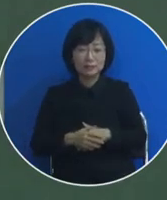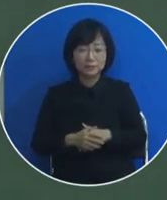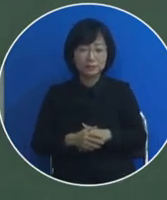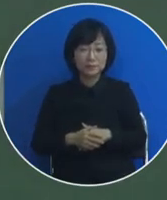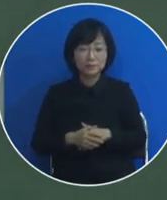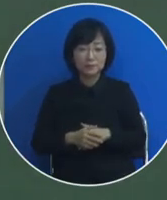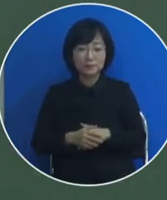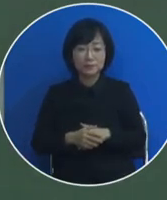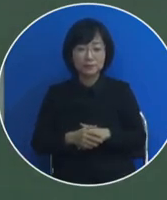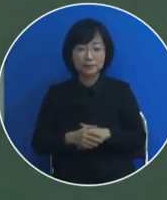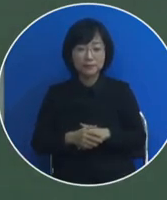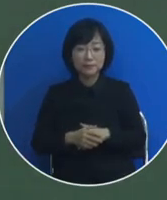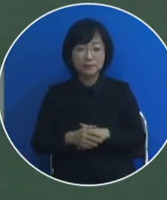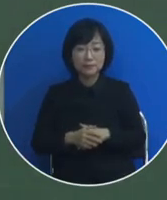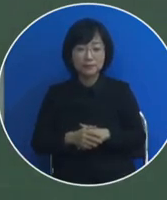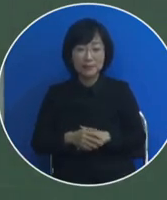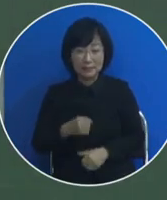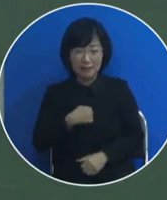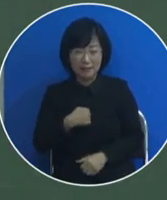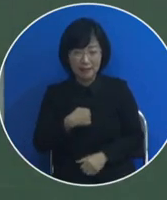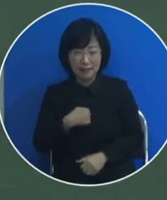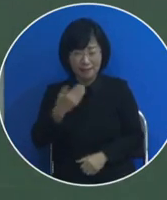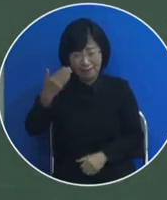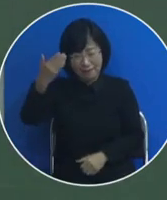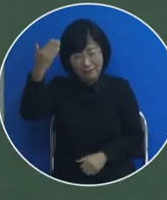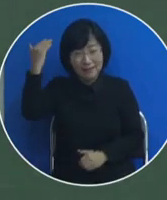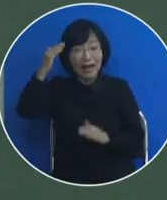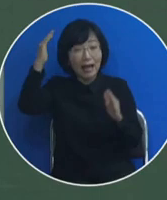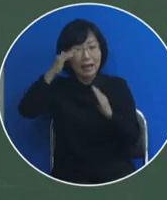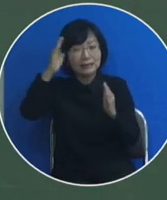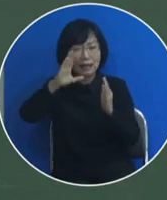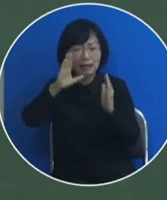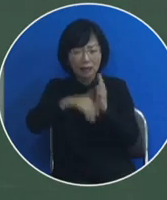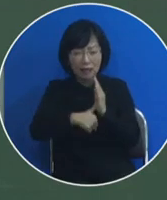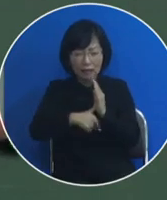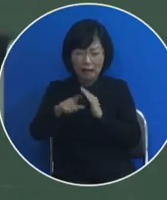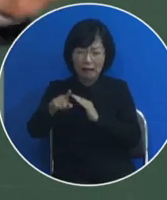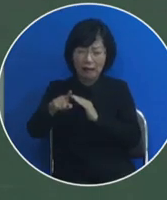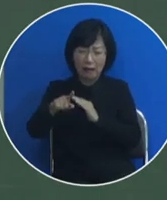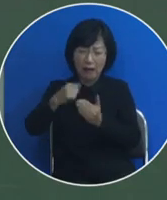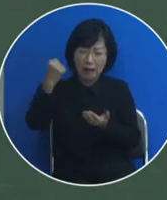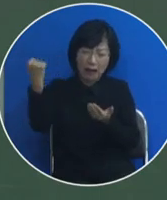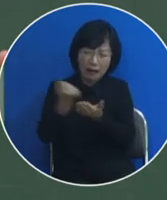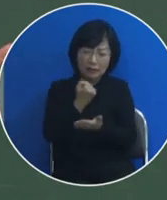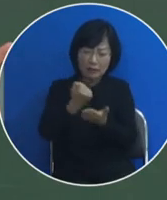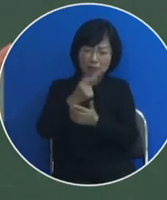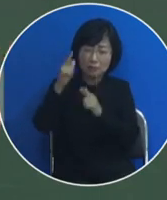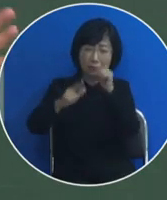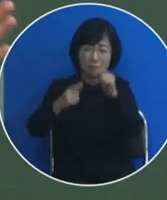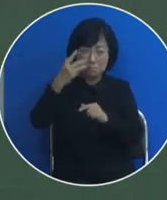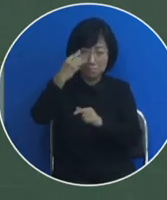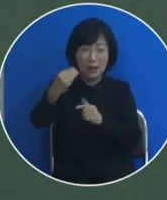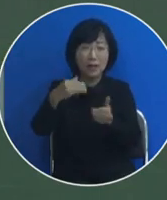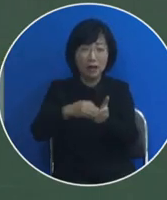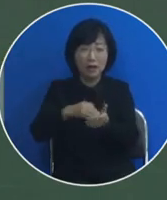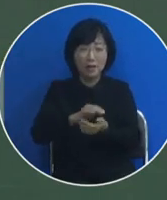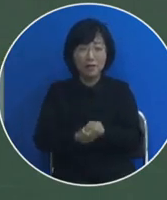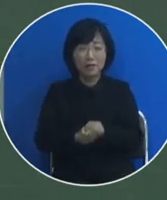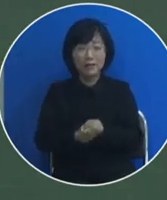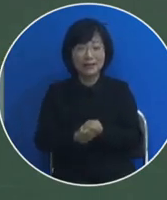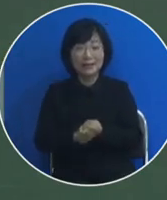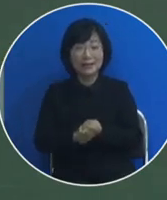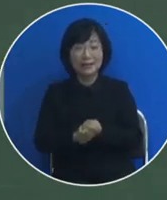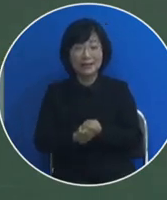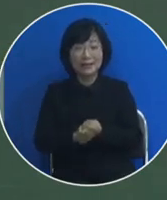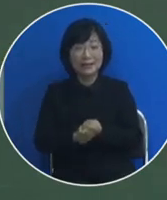때 안타까운 거 한 번 이렇게 본 적이 있어요. There was this one frustrating thing I saw when I was a student. 막 연합 성가대 말이지 이 성탄